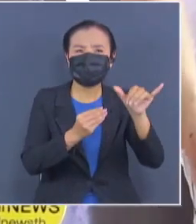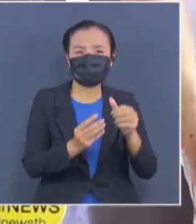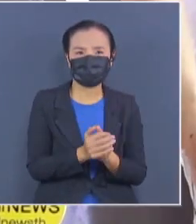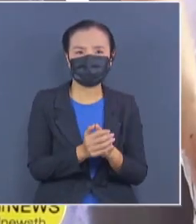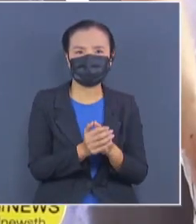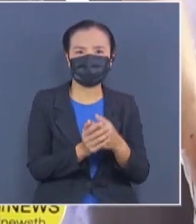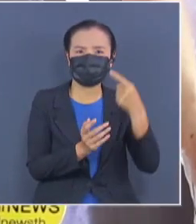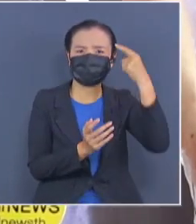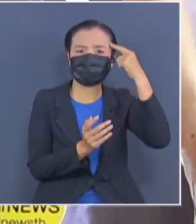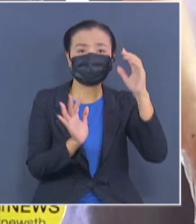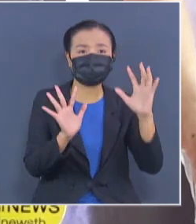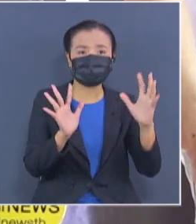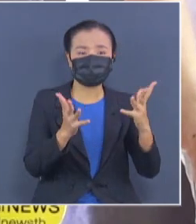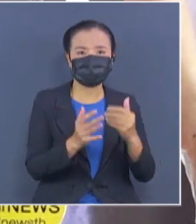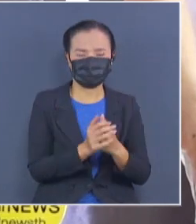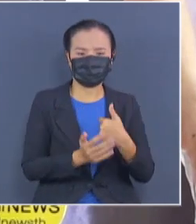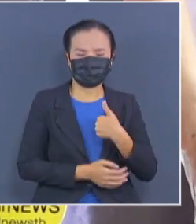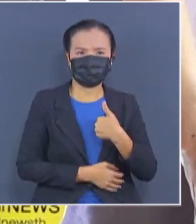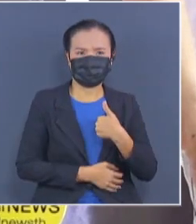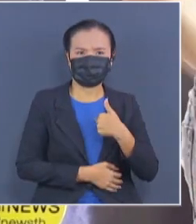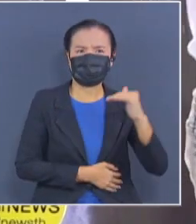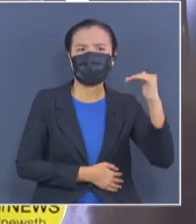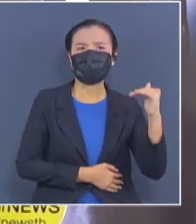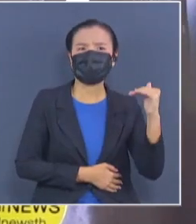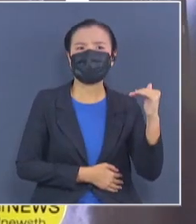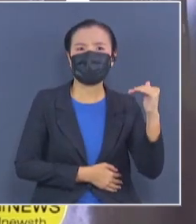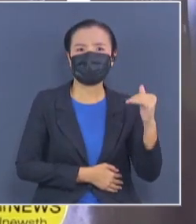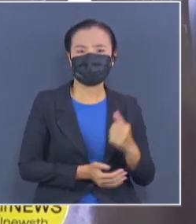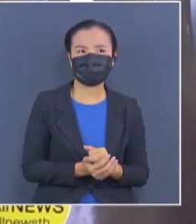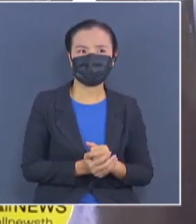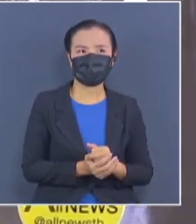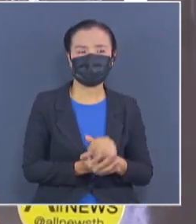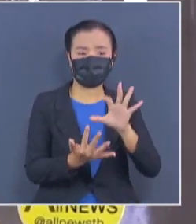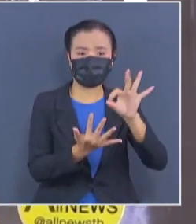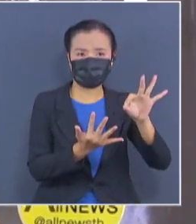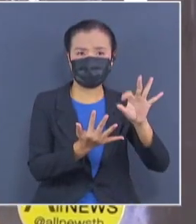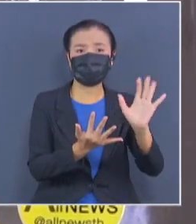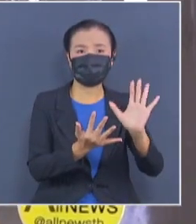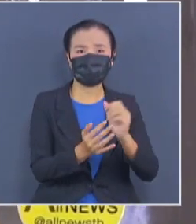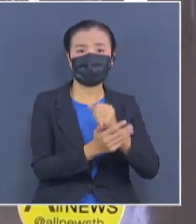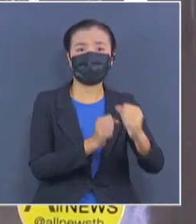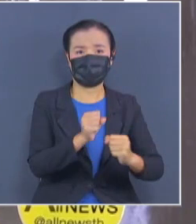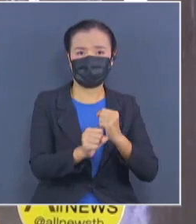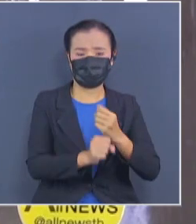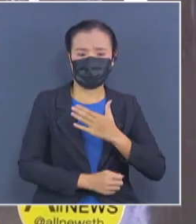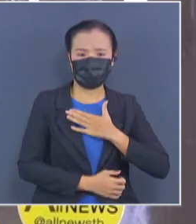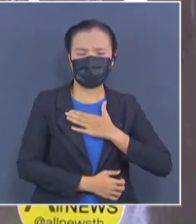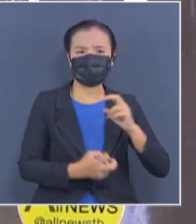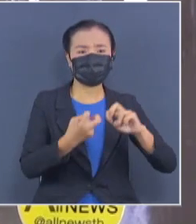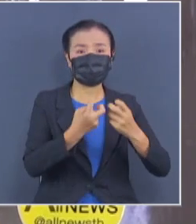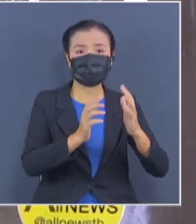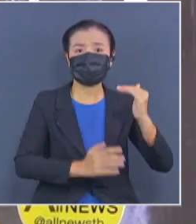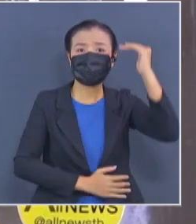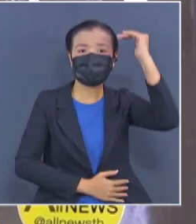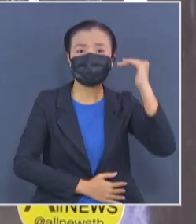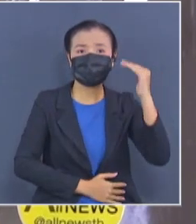ไม่คิดเลยครับเพราะหลงรู้สึกว่าหลงน่าจะเด็กเกินไปที่พี่หอมจะเลือกด้วยซ้ำในเรื่องของอายุหลงเป็นคนที่ไม่ซีเรียสเรื่องอายุเลยเพราะว่าหล